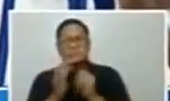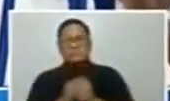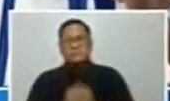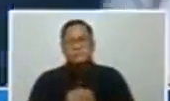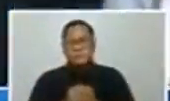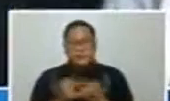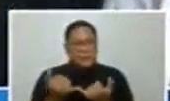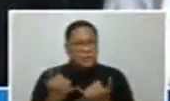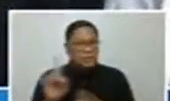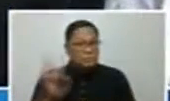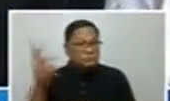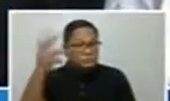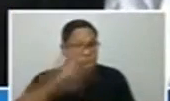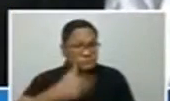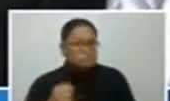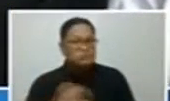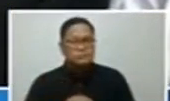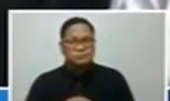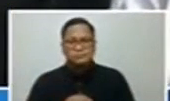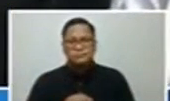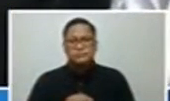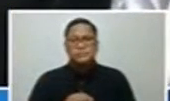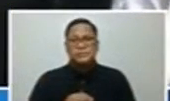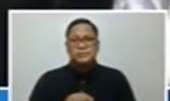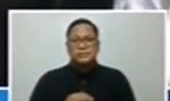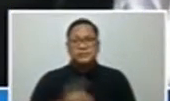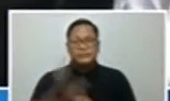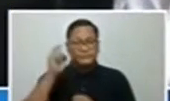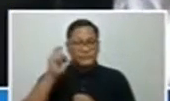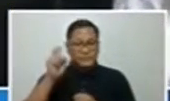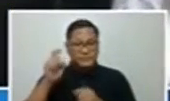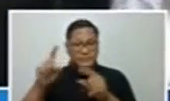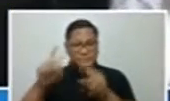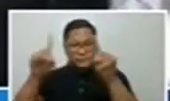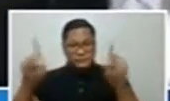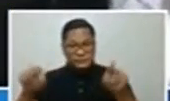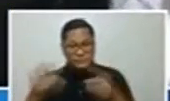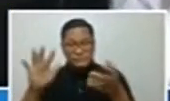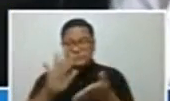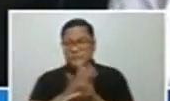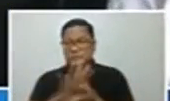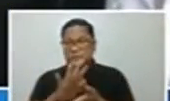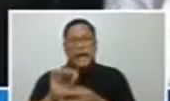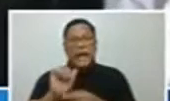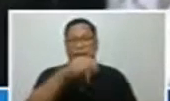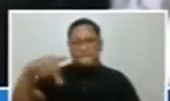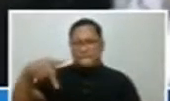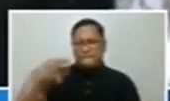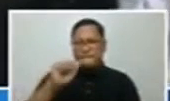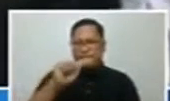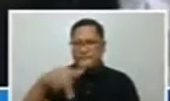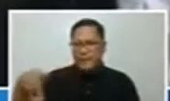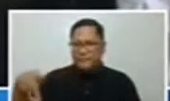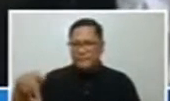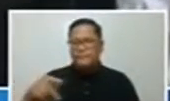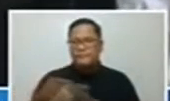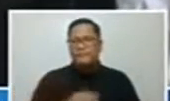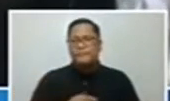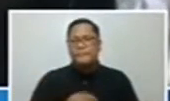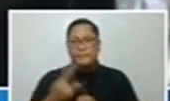Sir, panghuling tanong na lang po, nagpaplano si Presidente na umikot sa mga kampo sa buong